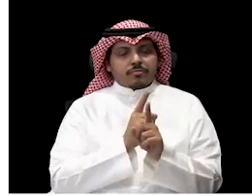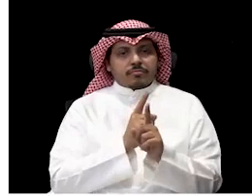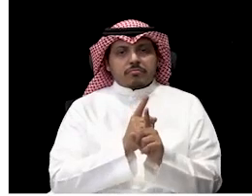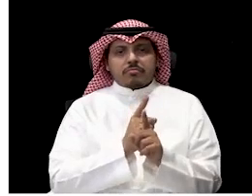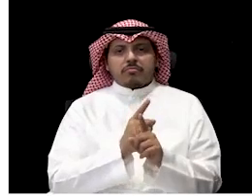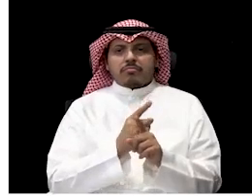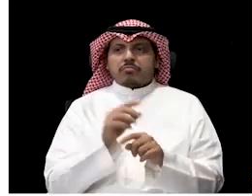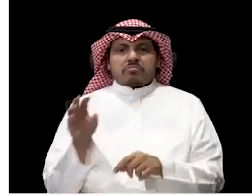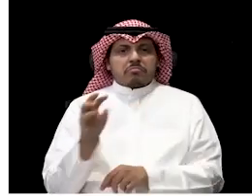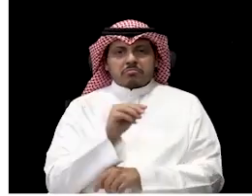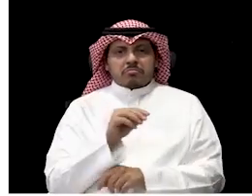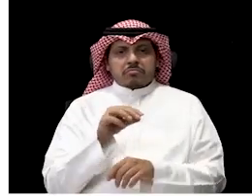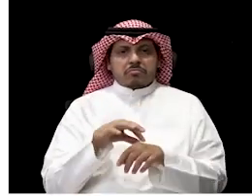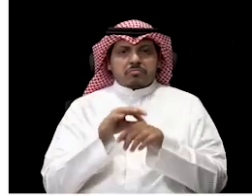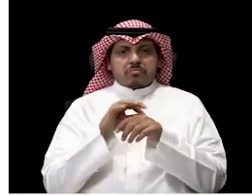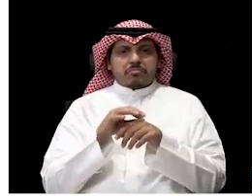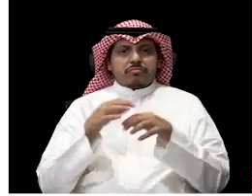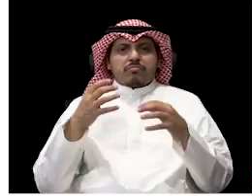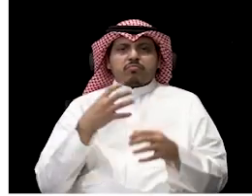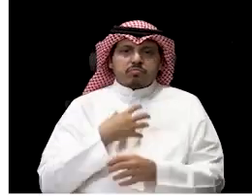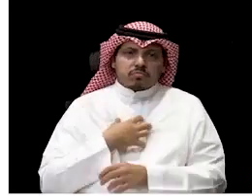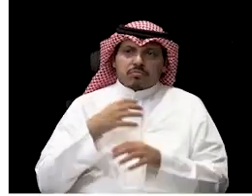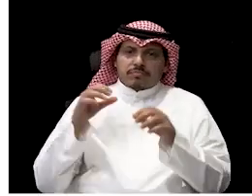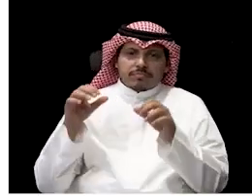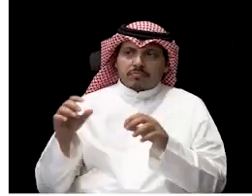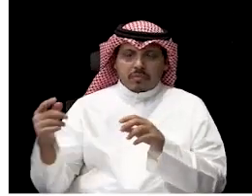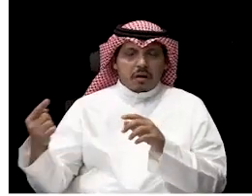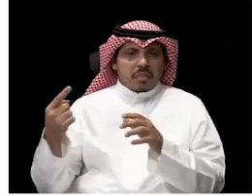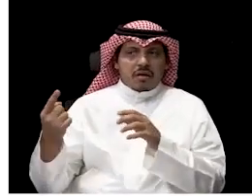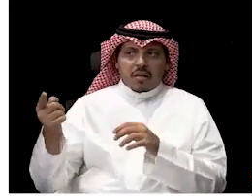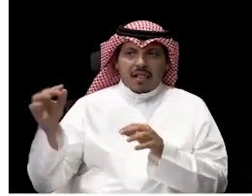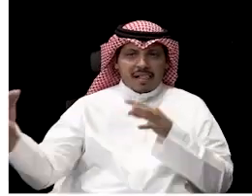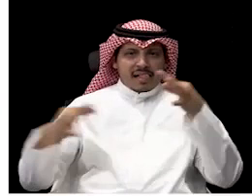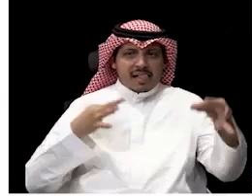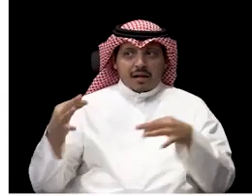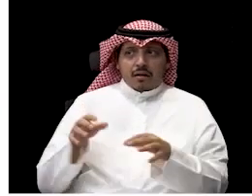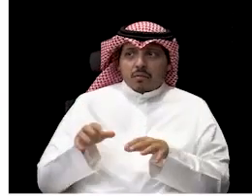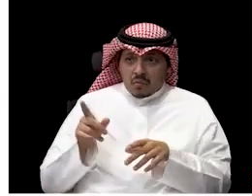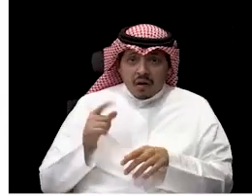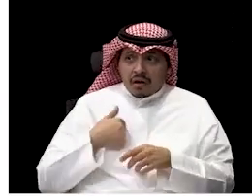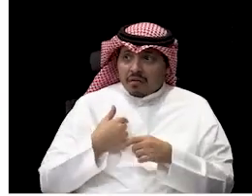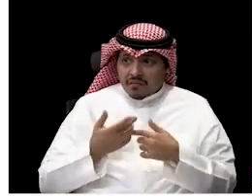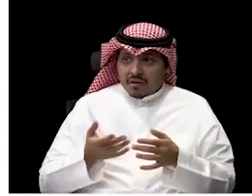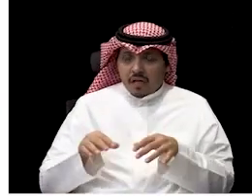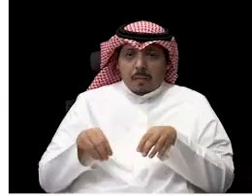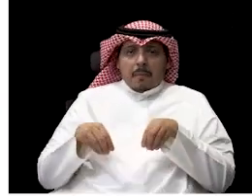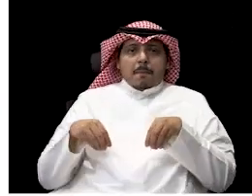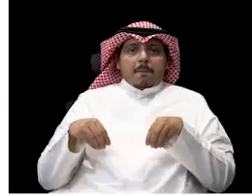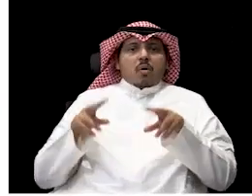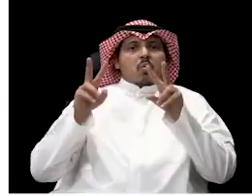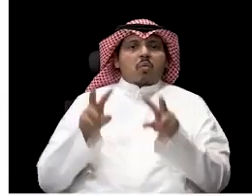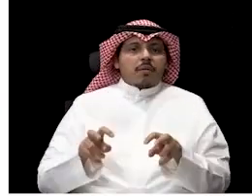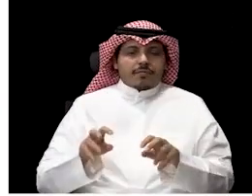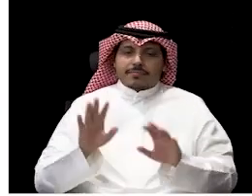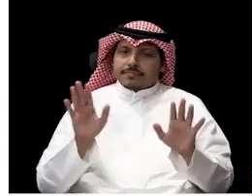ناس محبطين أو ممكن شخص معين يقلل ثقتك بنفسك. إذا استسلمت لذلك سوف تتوقف،